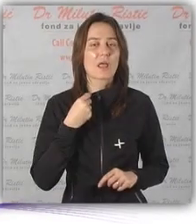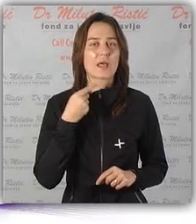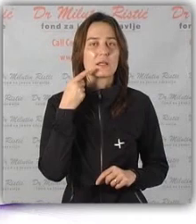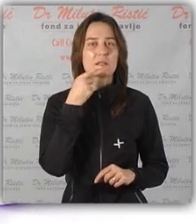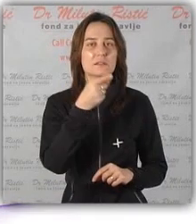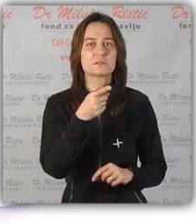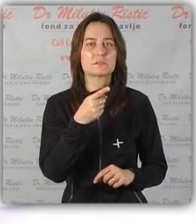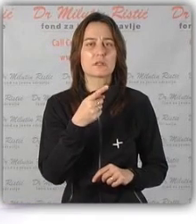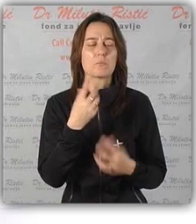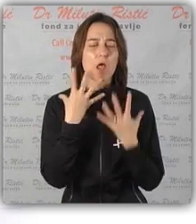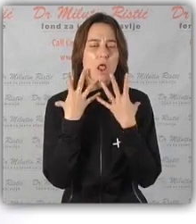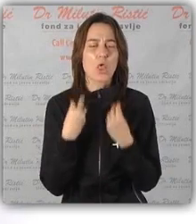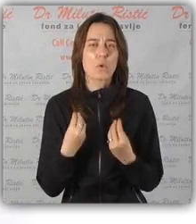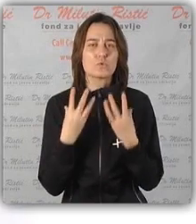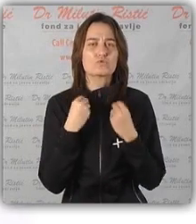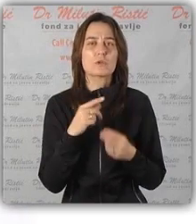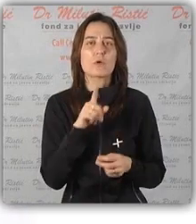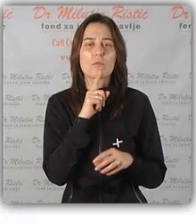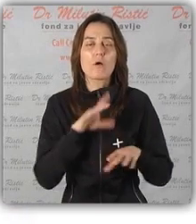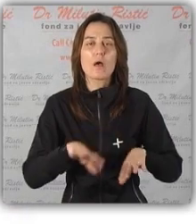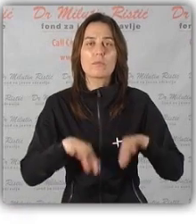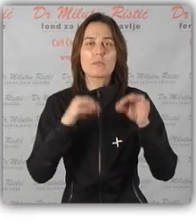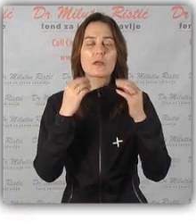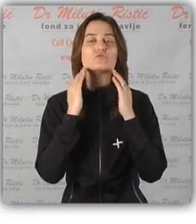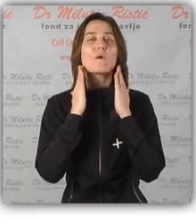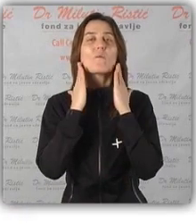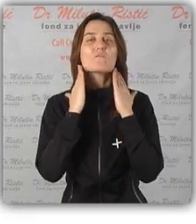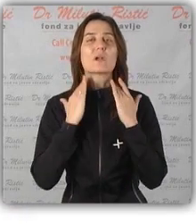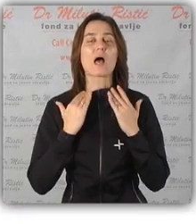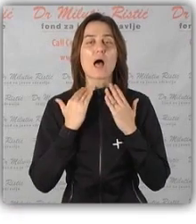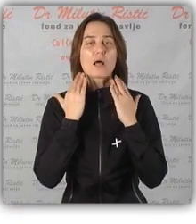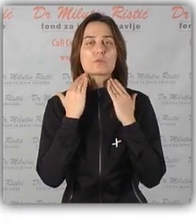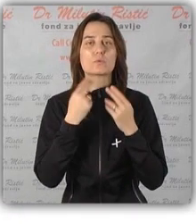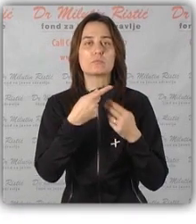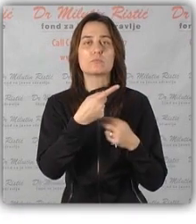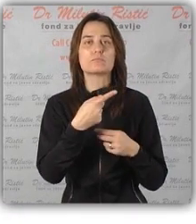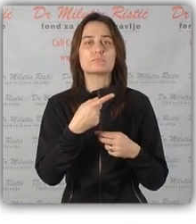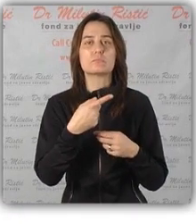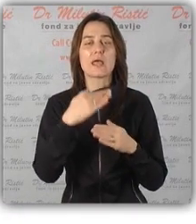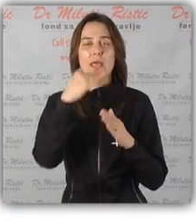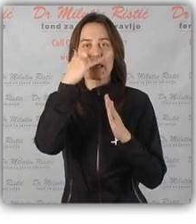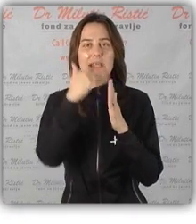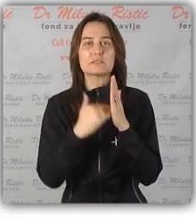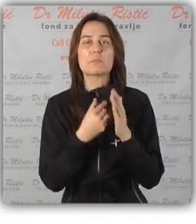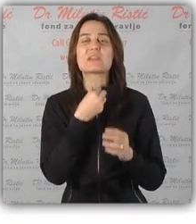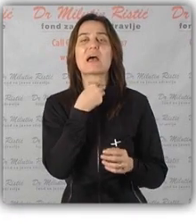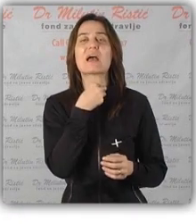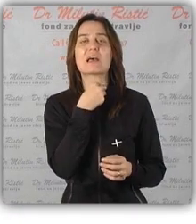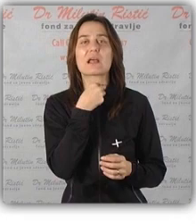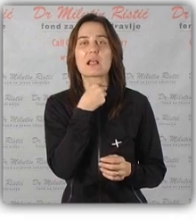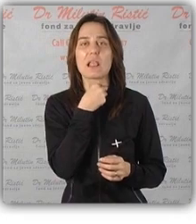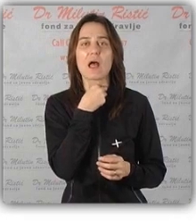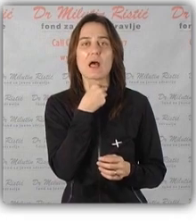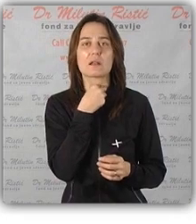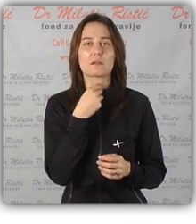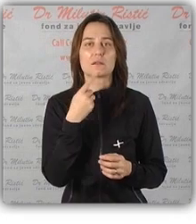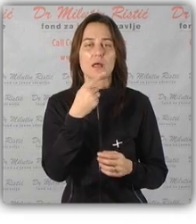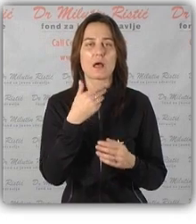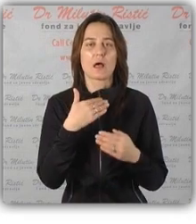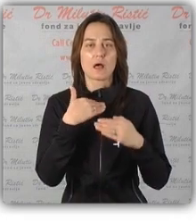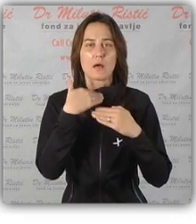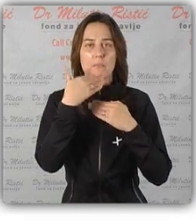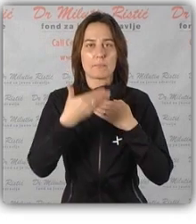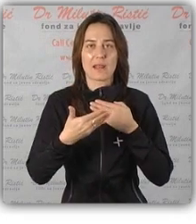Štetosta žlizda je žlizda sa endokrinim lučenjem koja je lokalizowana u predelu vrata i to neposredno ispod grkljana, a